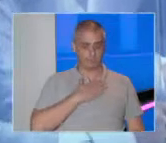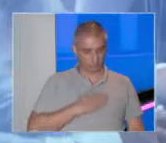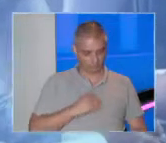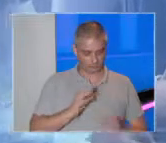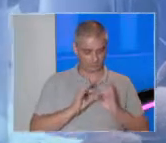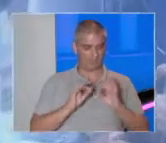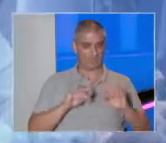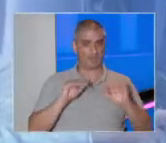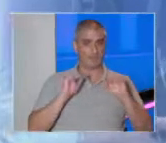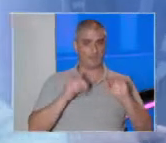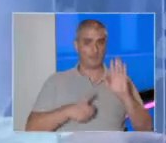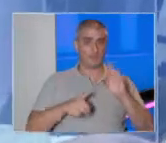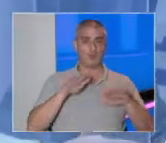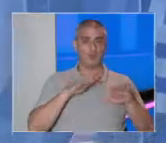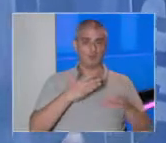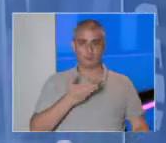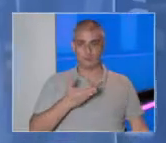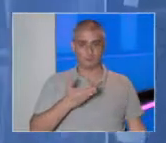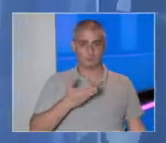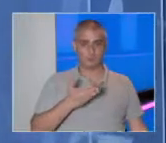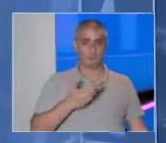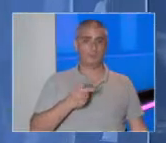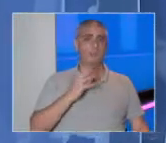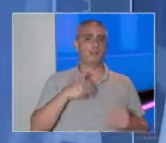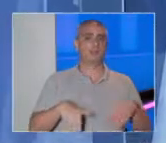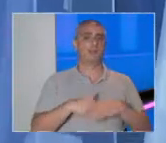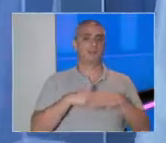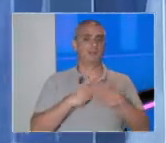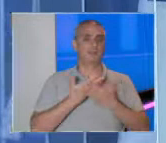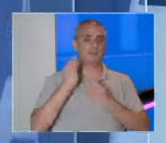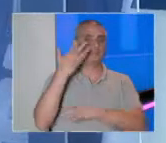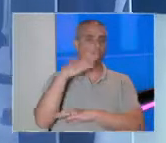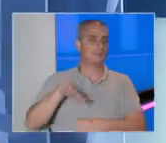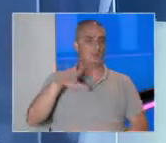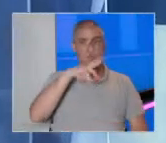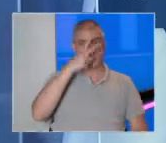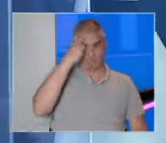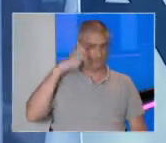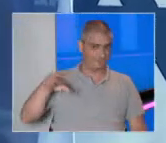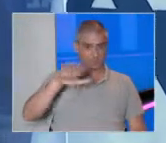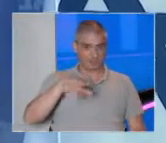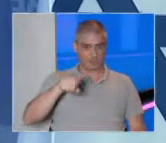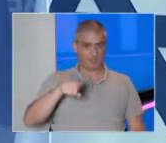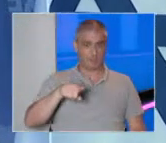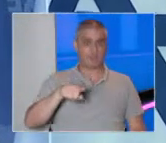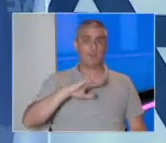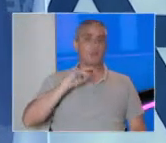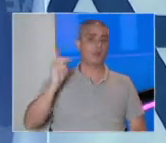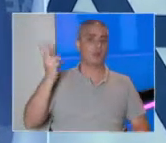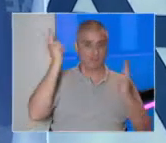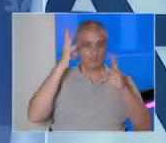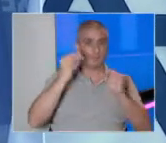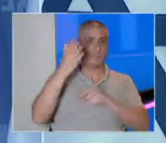להתחיל מברכות לראש הממשלה על כינון היחסים עם מדינות המפרץ. כל הסכם עם